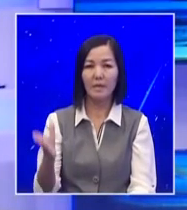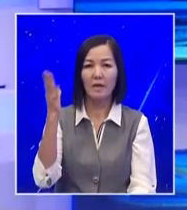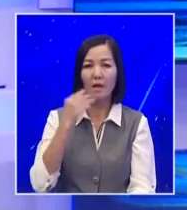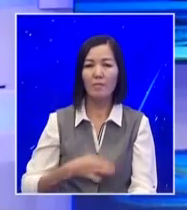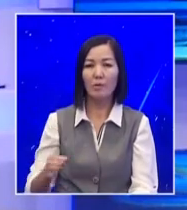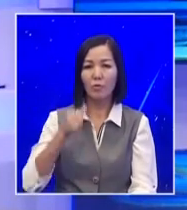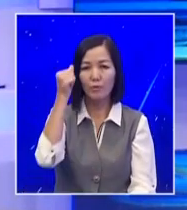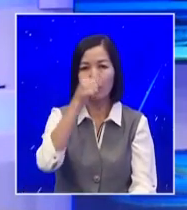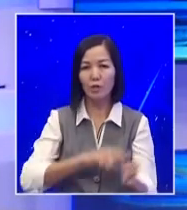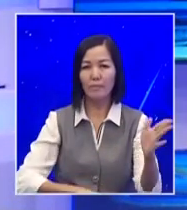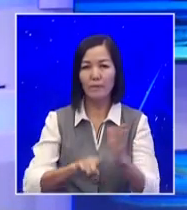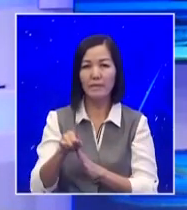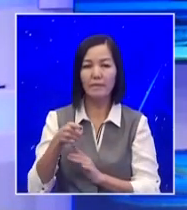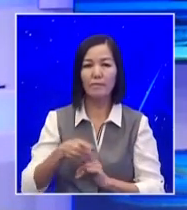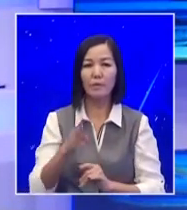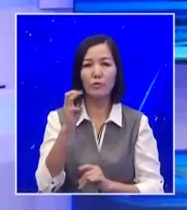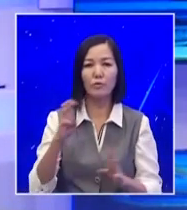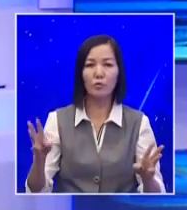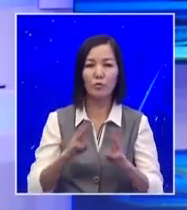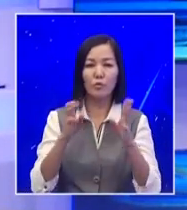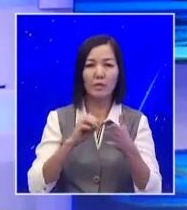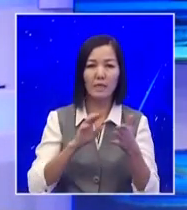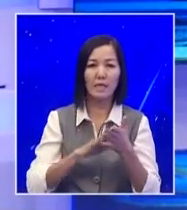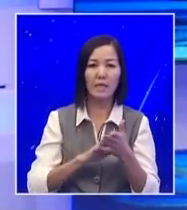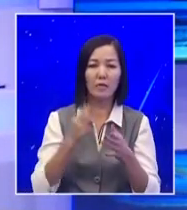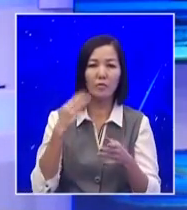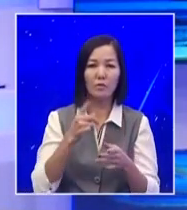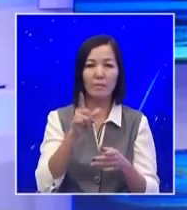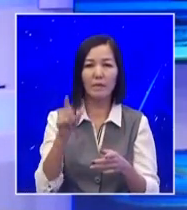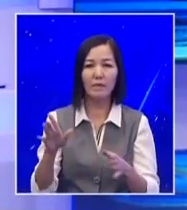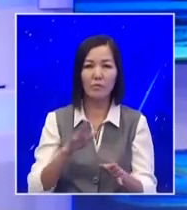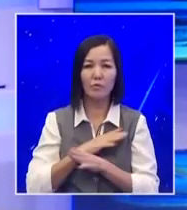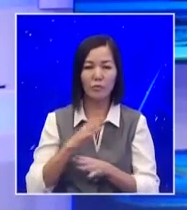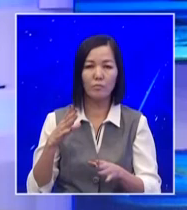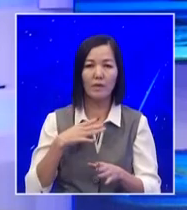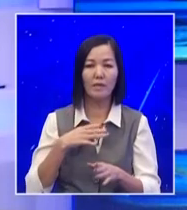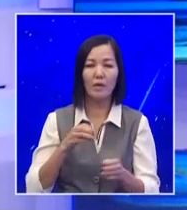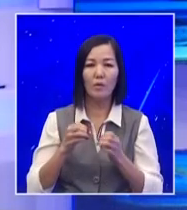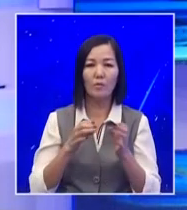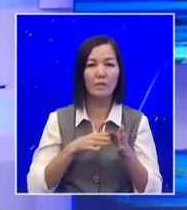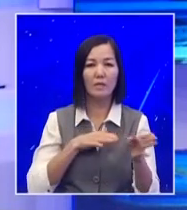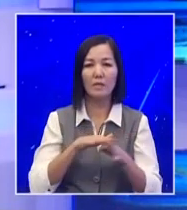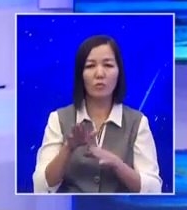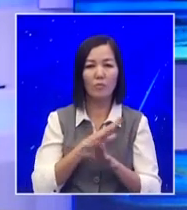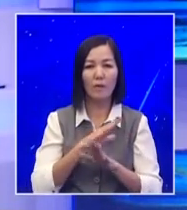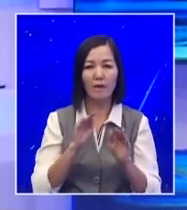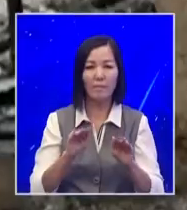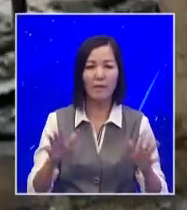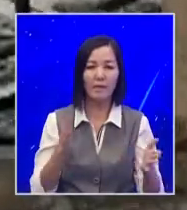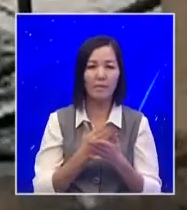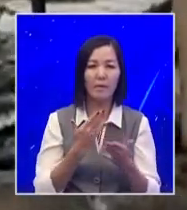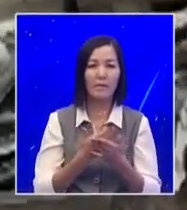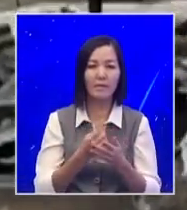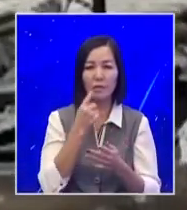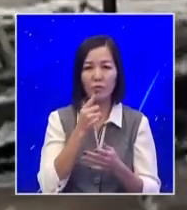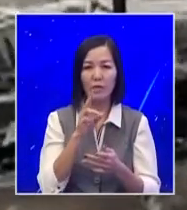Облыста жыл басынан бері 1300-ден аса өрт тіркелді. Салдарынан 31 адам көз жұмған, арасында кәмелетке толмаған жеткіншектер де бар. Мәселен,